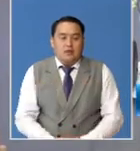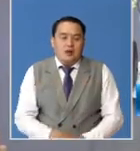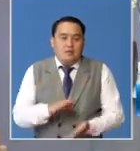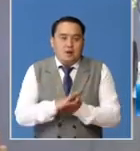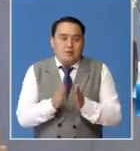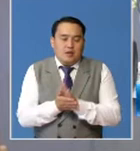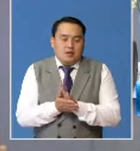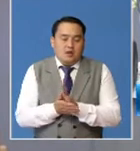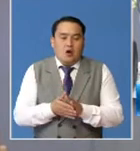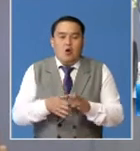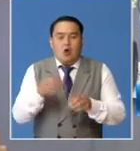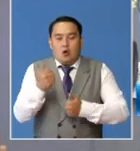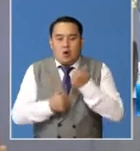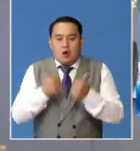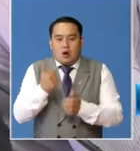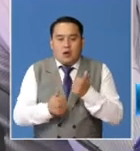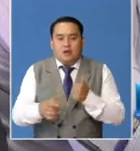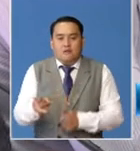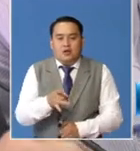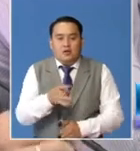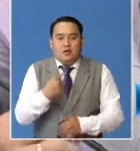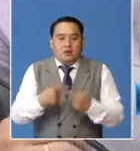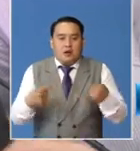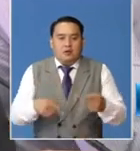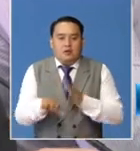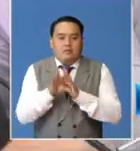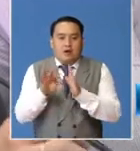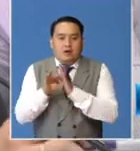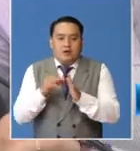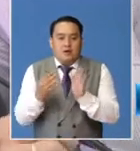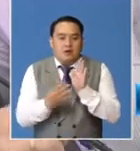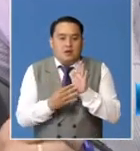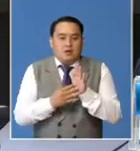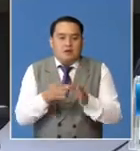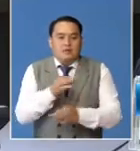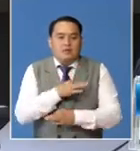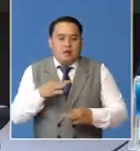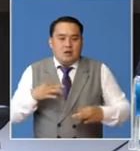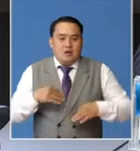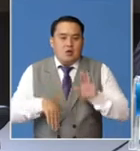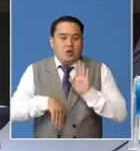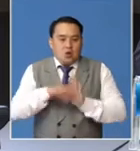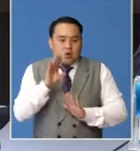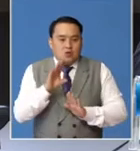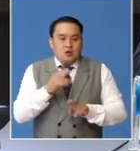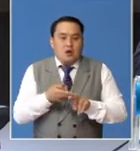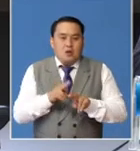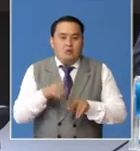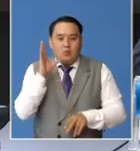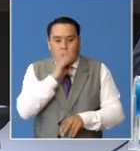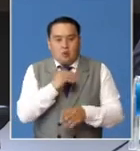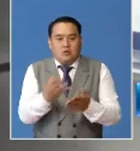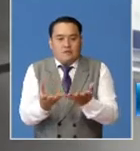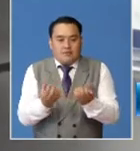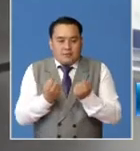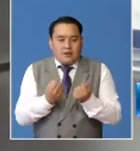положению конкурса из каждого региона Казахстана по разным номинациям будут отобраны по 9 финалистов. Лучших уже из этих смогут выбрать и